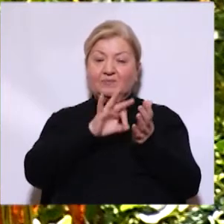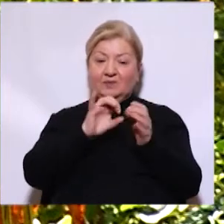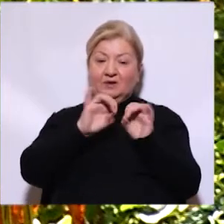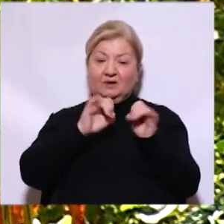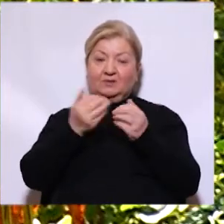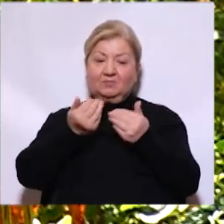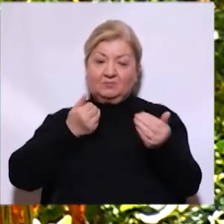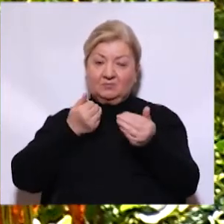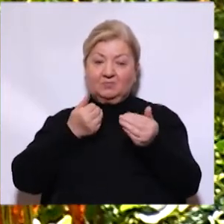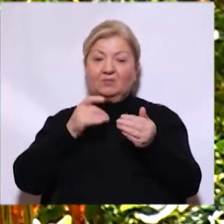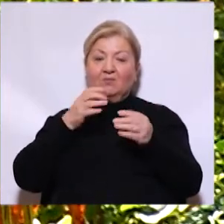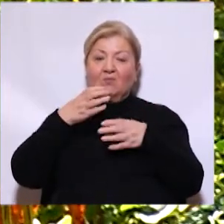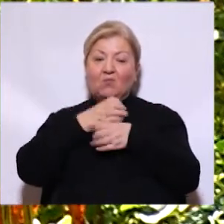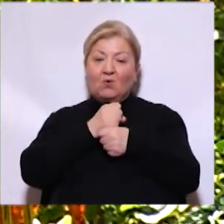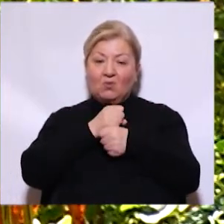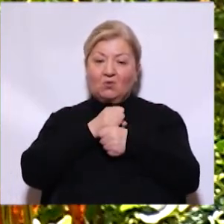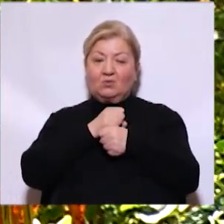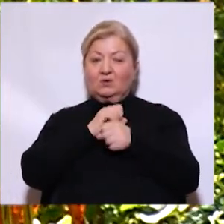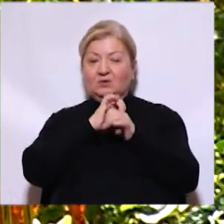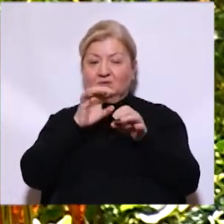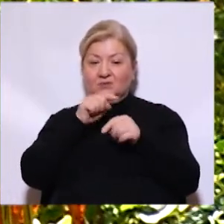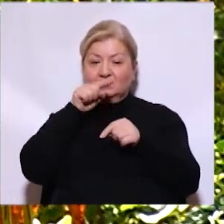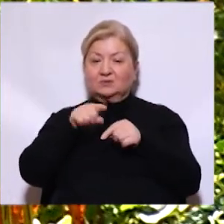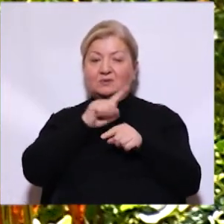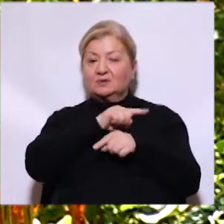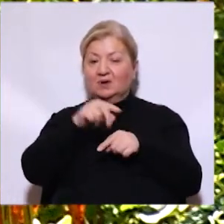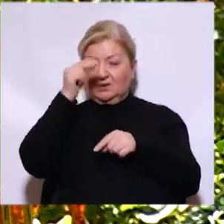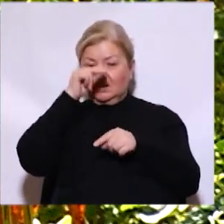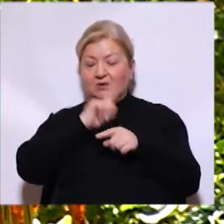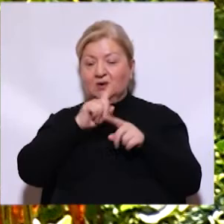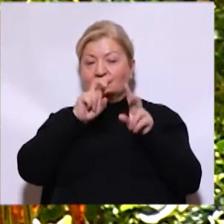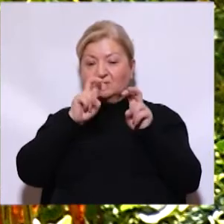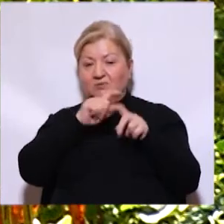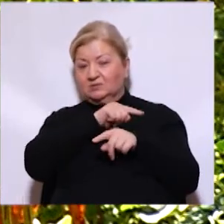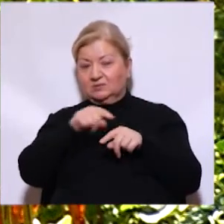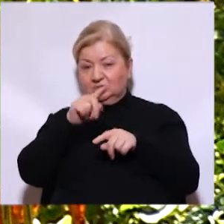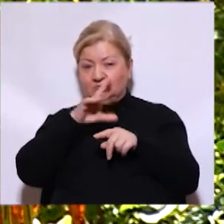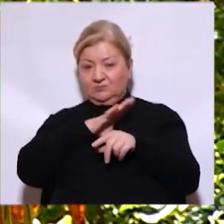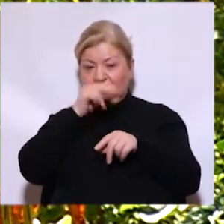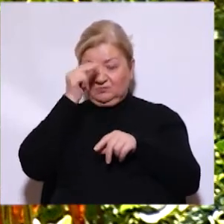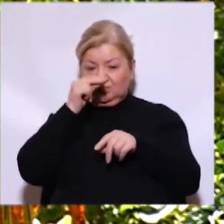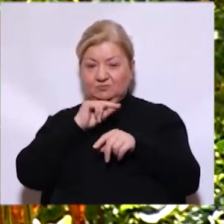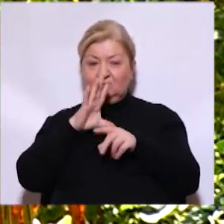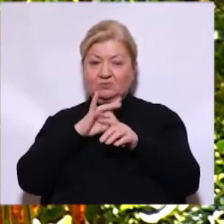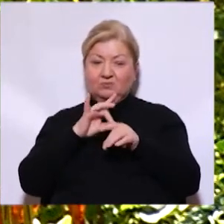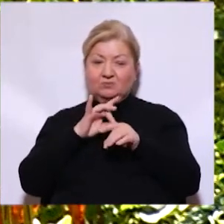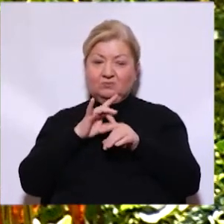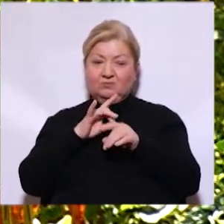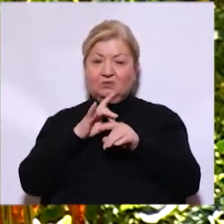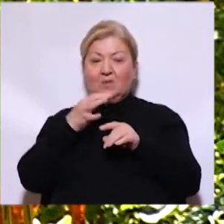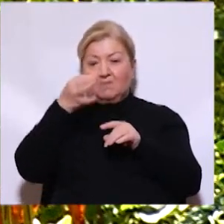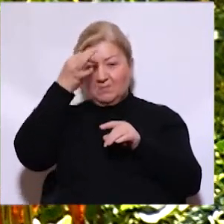წიგნებზე მოგიყვებოდით, მოდით მაინც მოკლედ მიმოვიხილოთ ამ სემესტრში რა თემები გავიარეთ, რომ